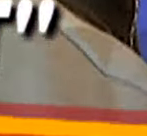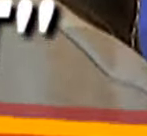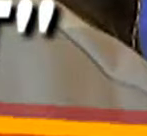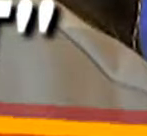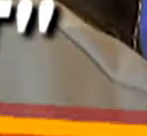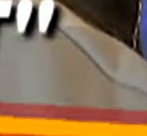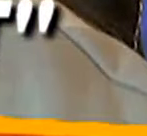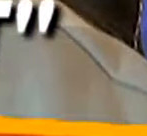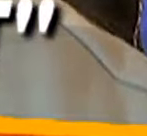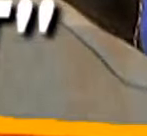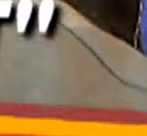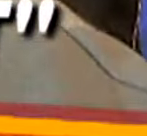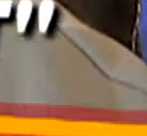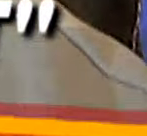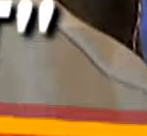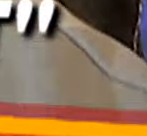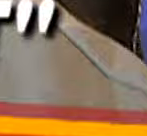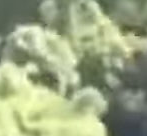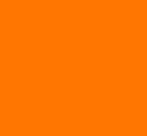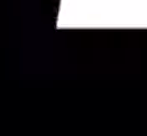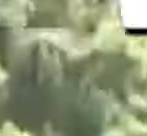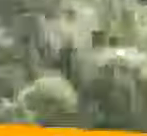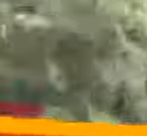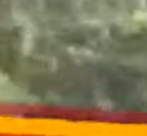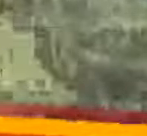tila nabubuhay daw sa bangungot.